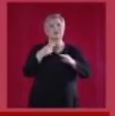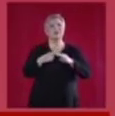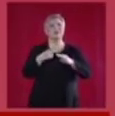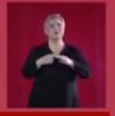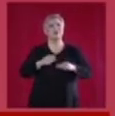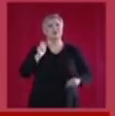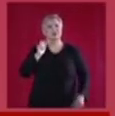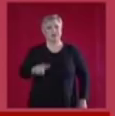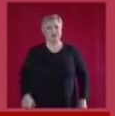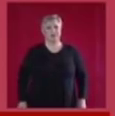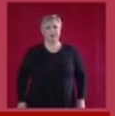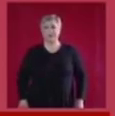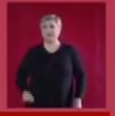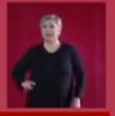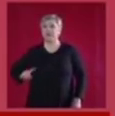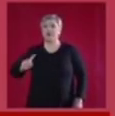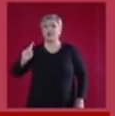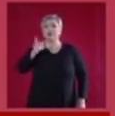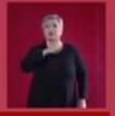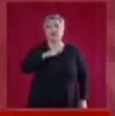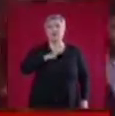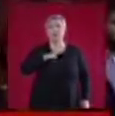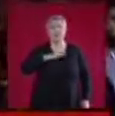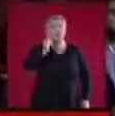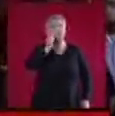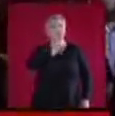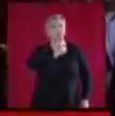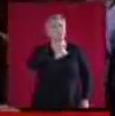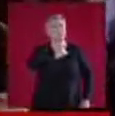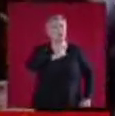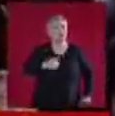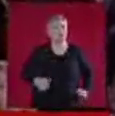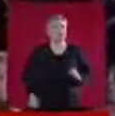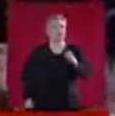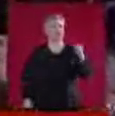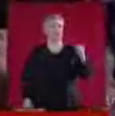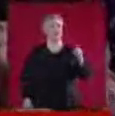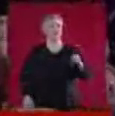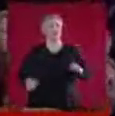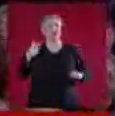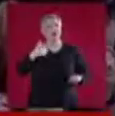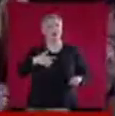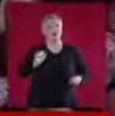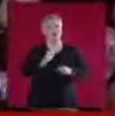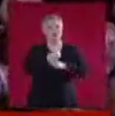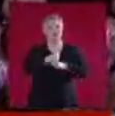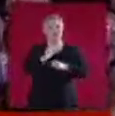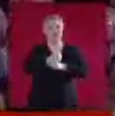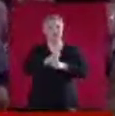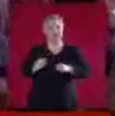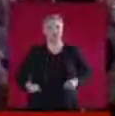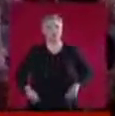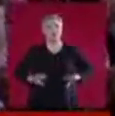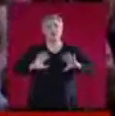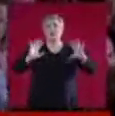προοδευτικός κόσμος της χώρας μας έχει πεισμώσει τελικά από αυτήν τη φαιά προπαγάνδα από